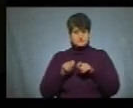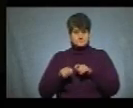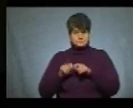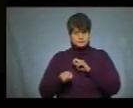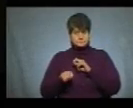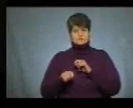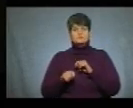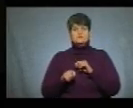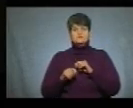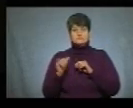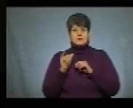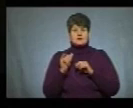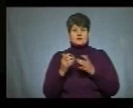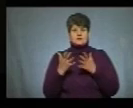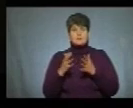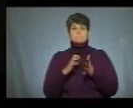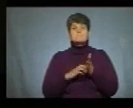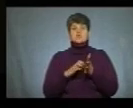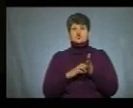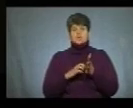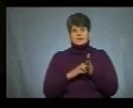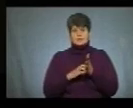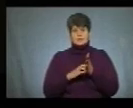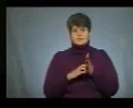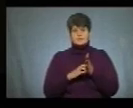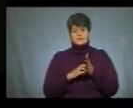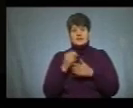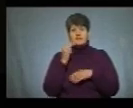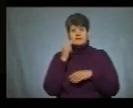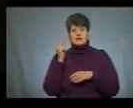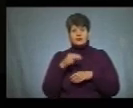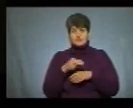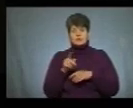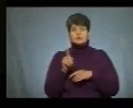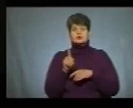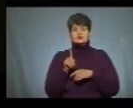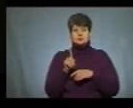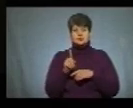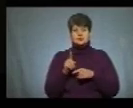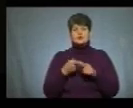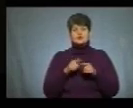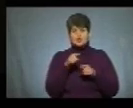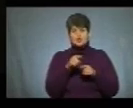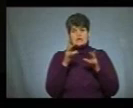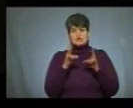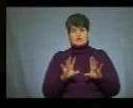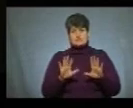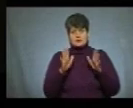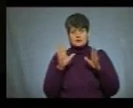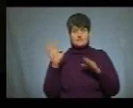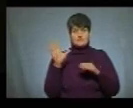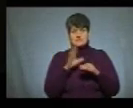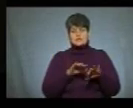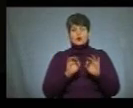і встановлюються причини і винуватих щодо цього нещасного випадку. Всі